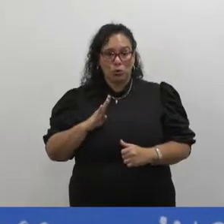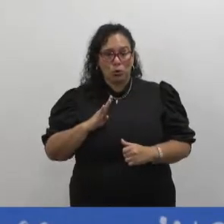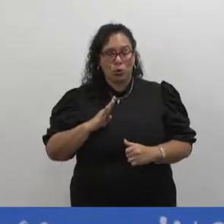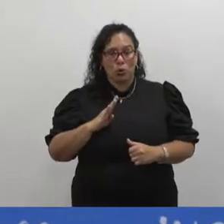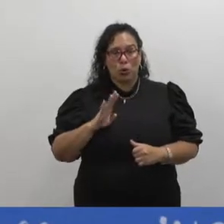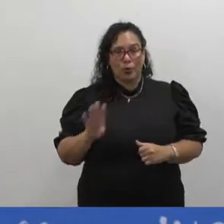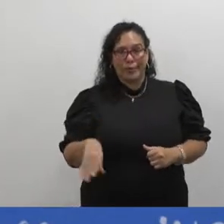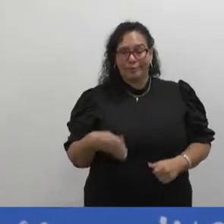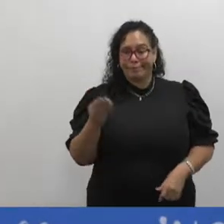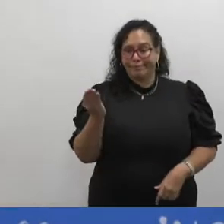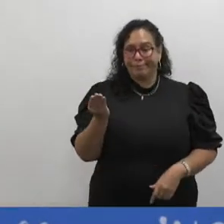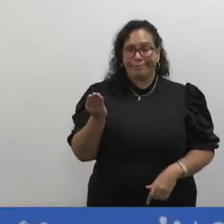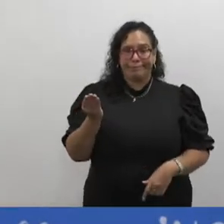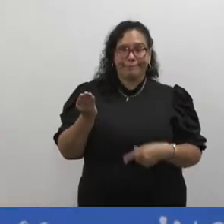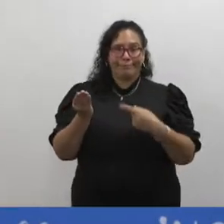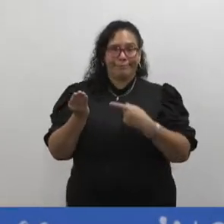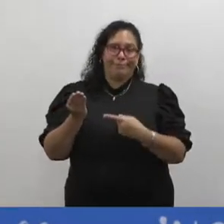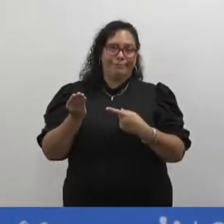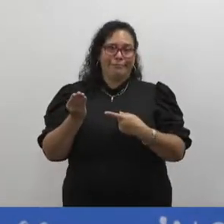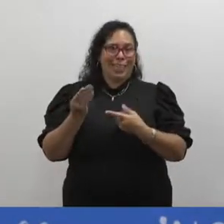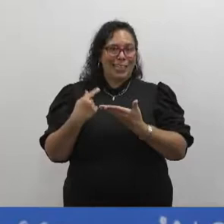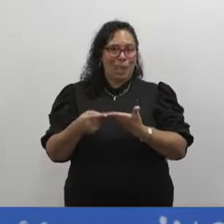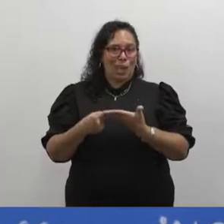thì bảo cách nhá nữa